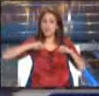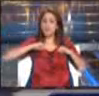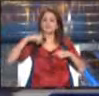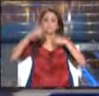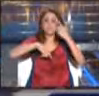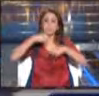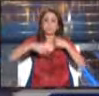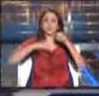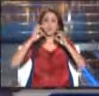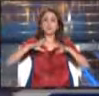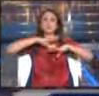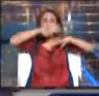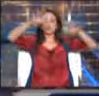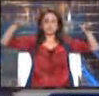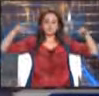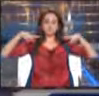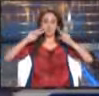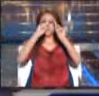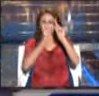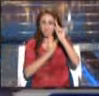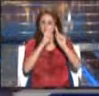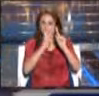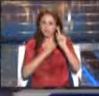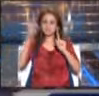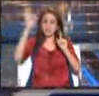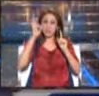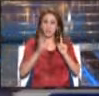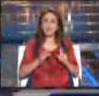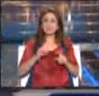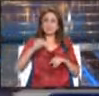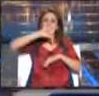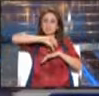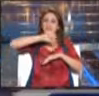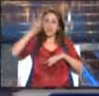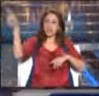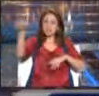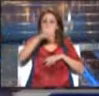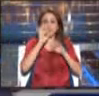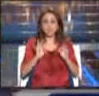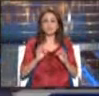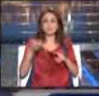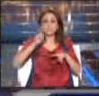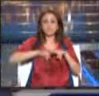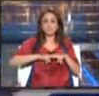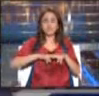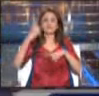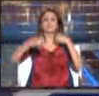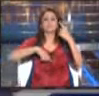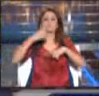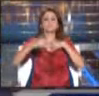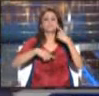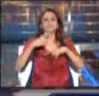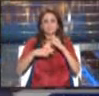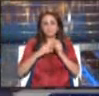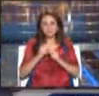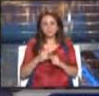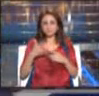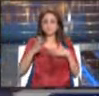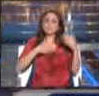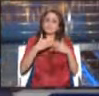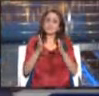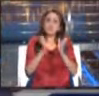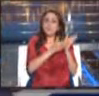وده حق مطلوب ومرغوب ومحبوب، لكن لا يكون هذا الموضوع على حساب أمور أخرى، لأن